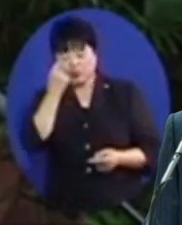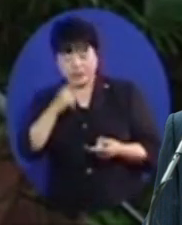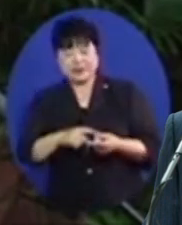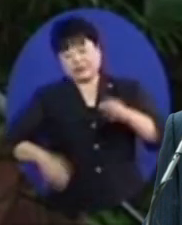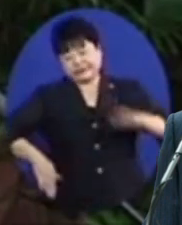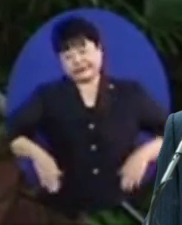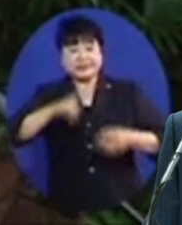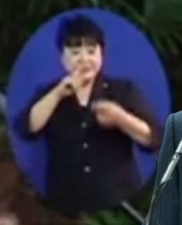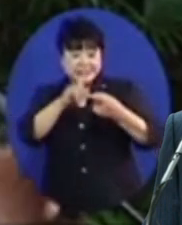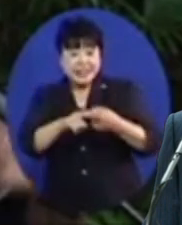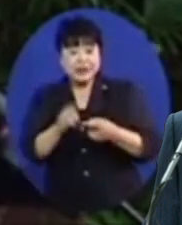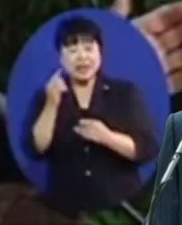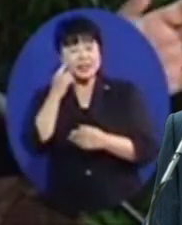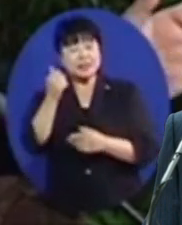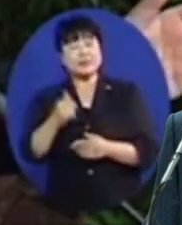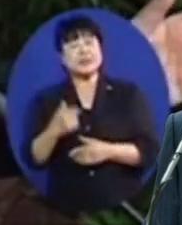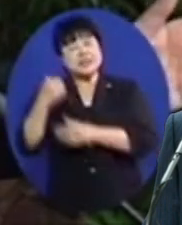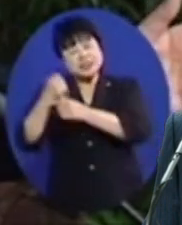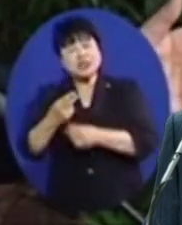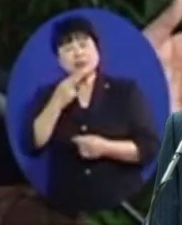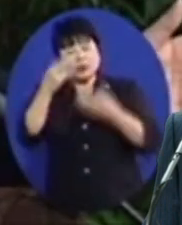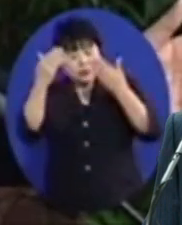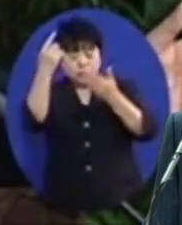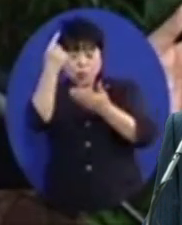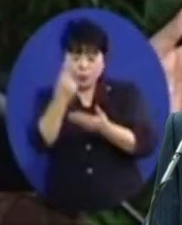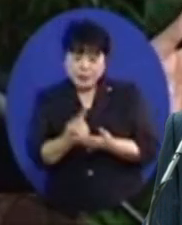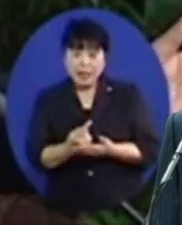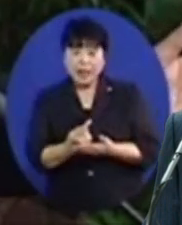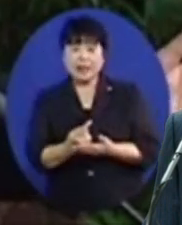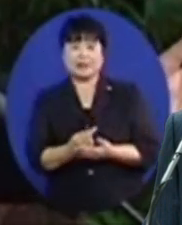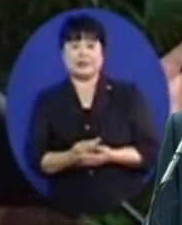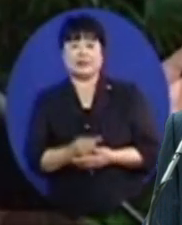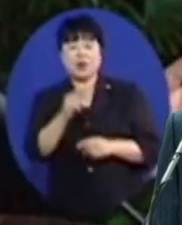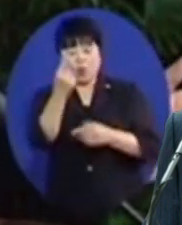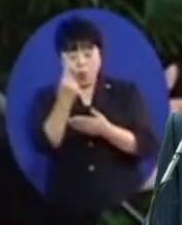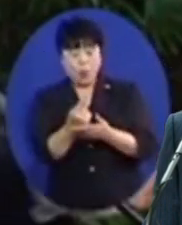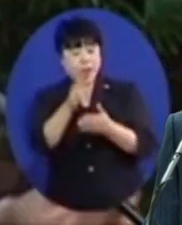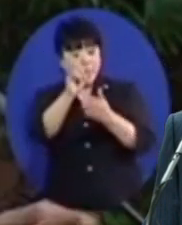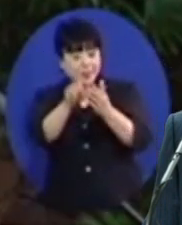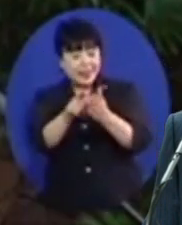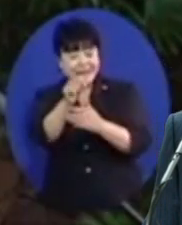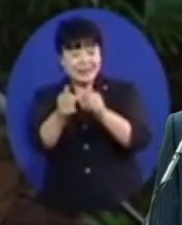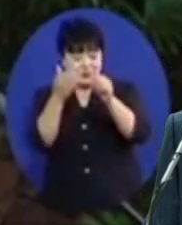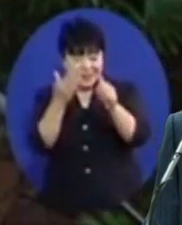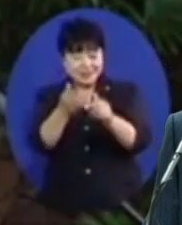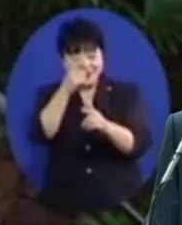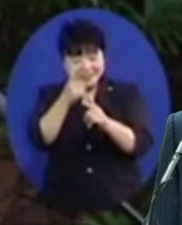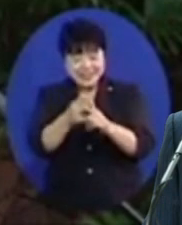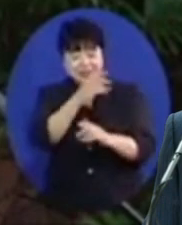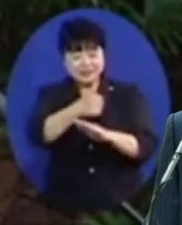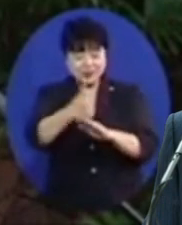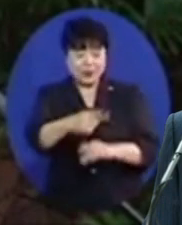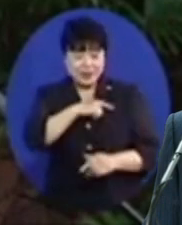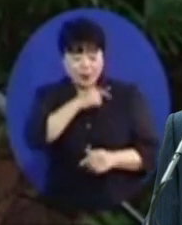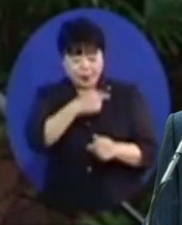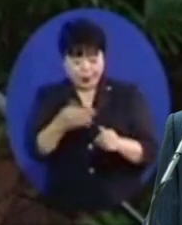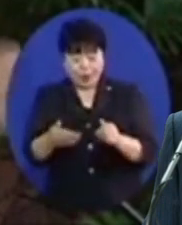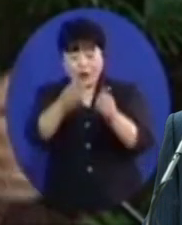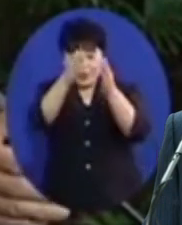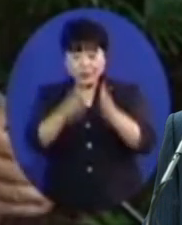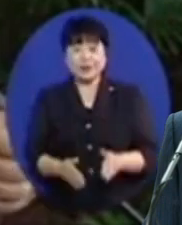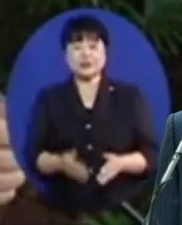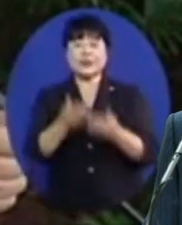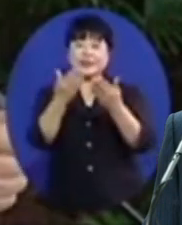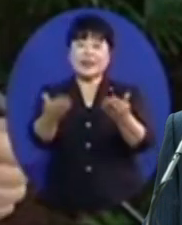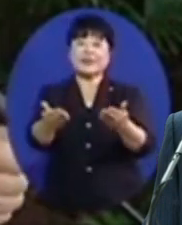그대로 천부여 어지없어 손들고 옵니다 하고 나오기만 하면 하나님은 예수 그리스도의 이름과 보혈을 통하여 손을